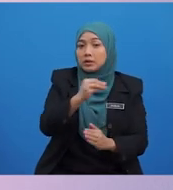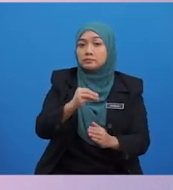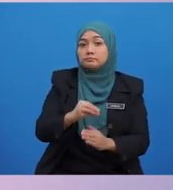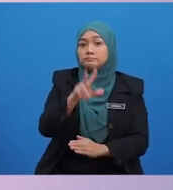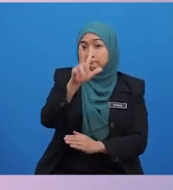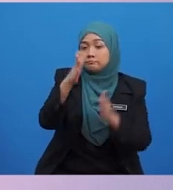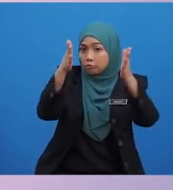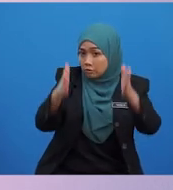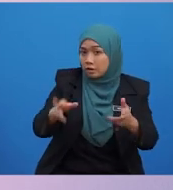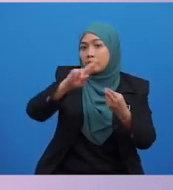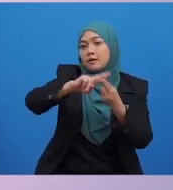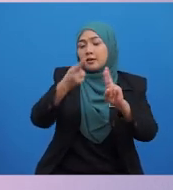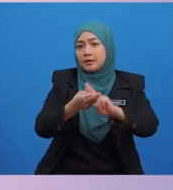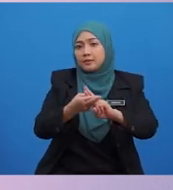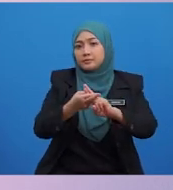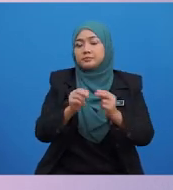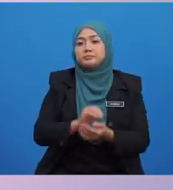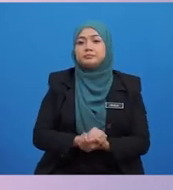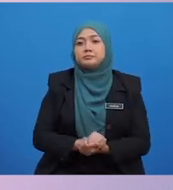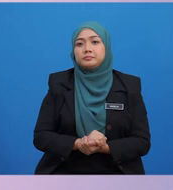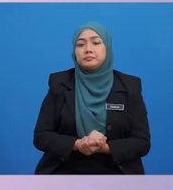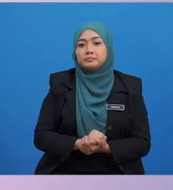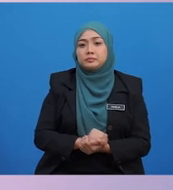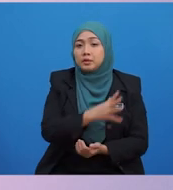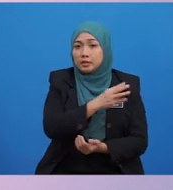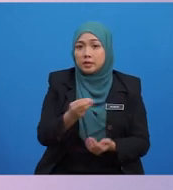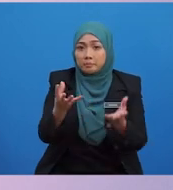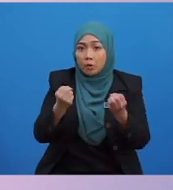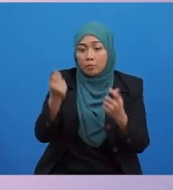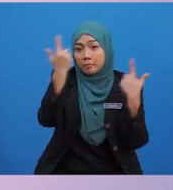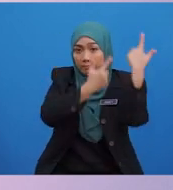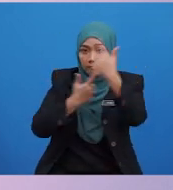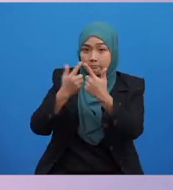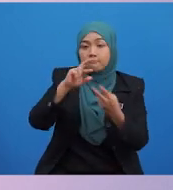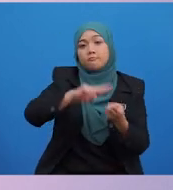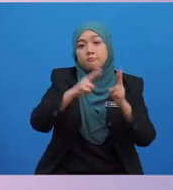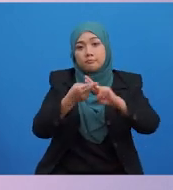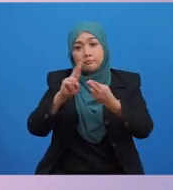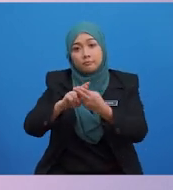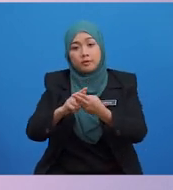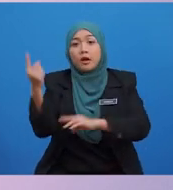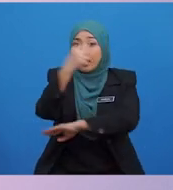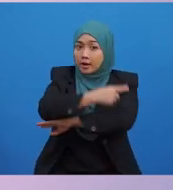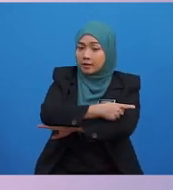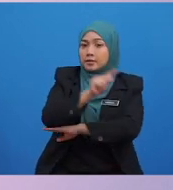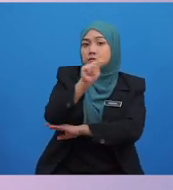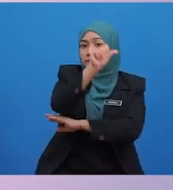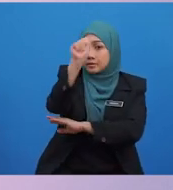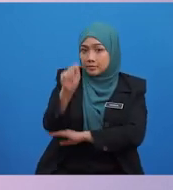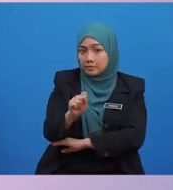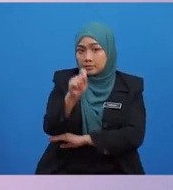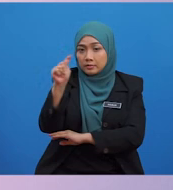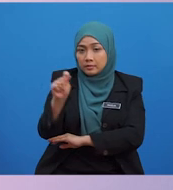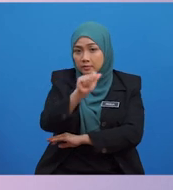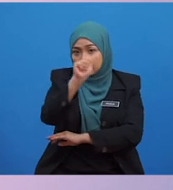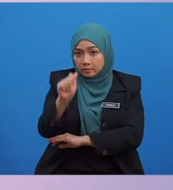ingin melawan rumah Raka Raka nya pada hari Sabtu nanti dia merancang akan pergi ke rumah Vallen terlebih